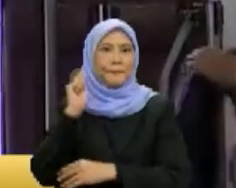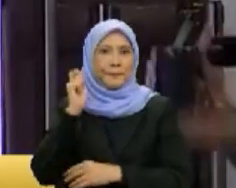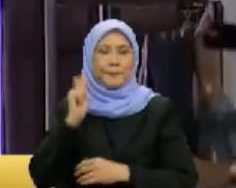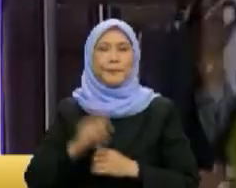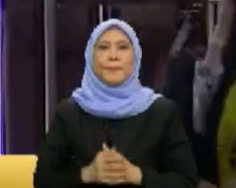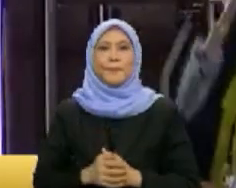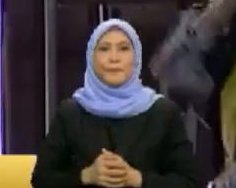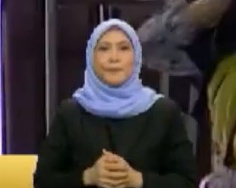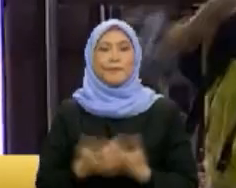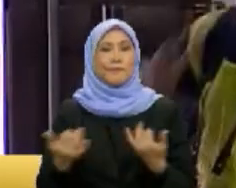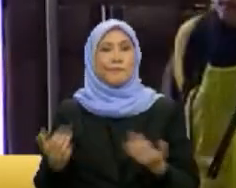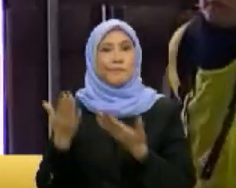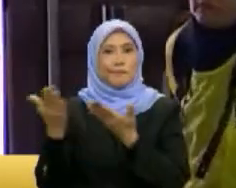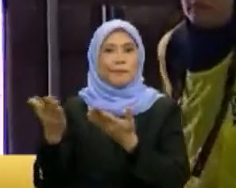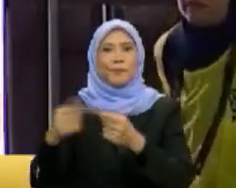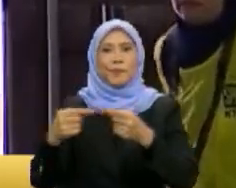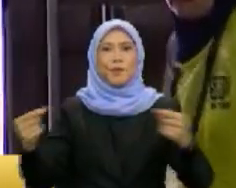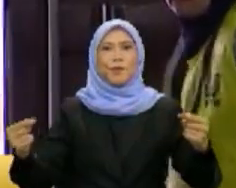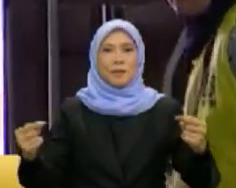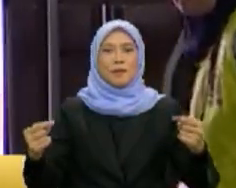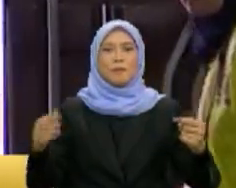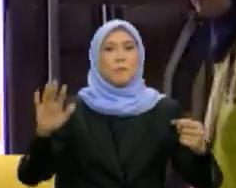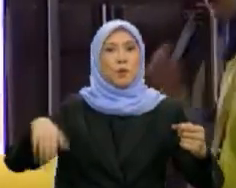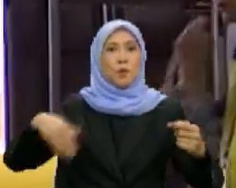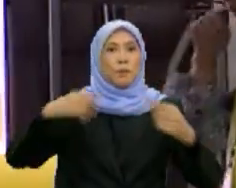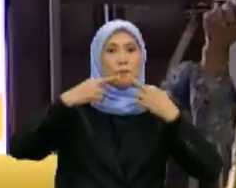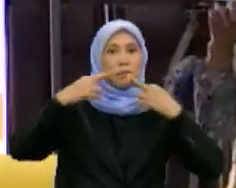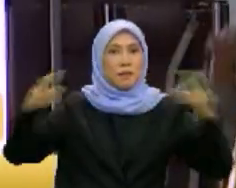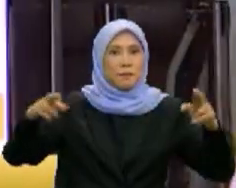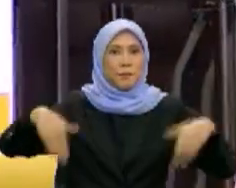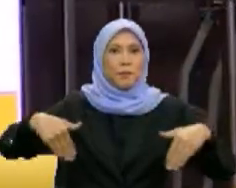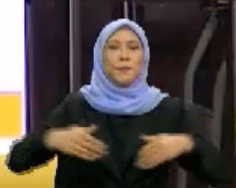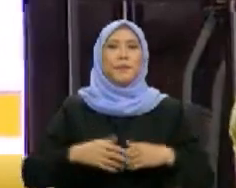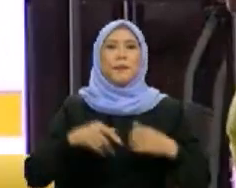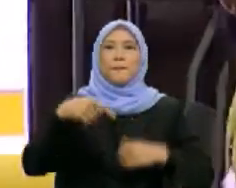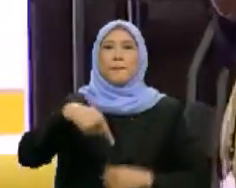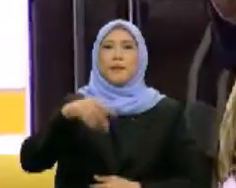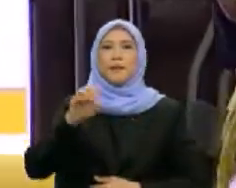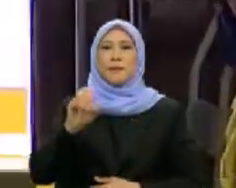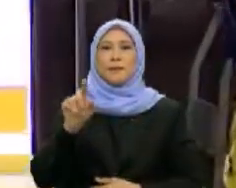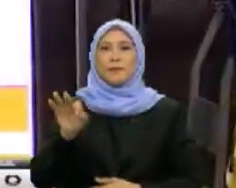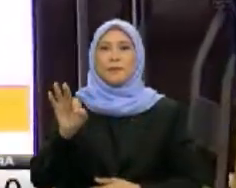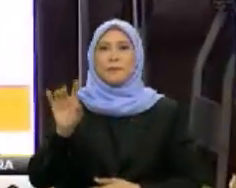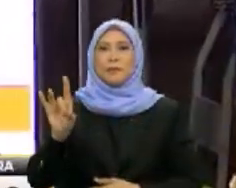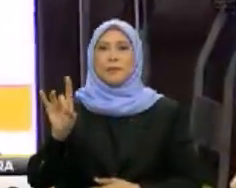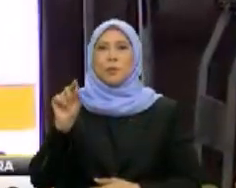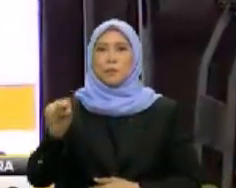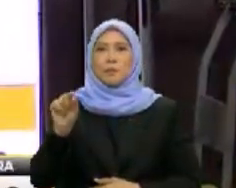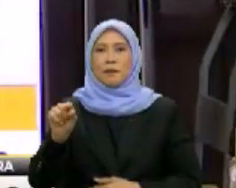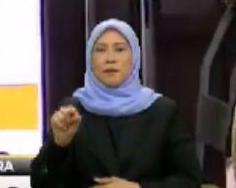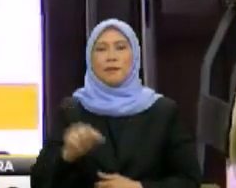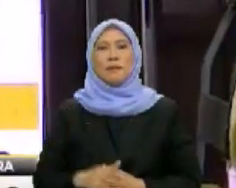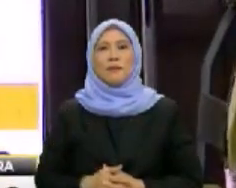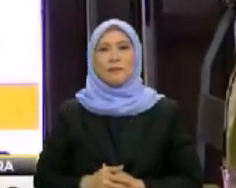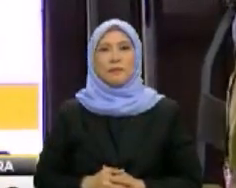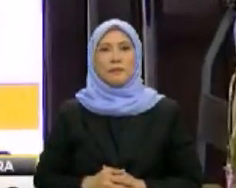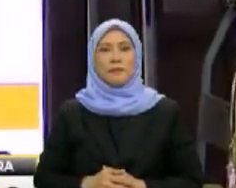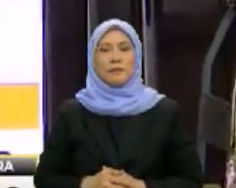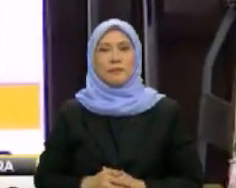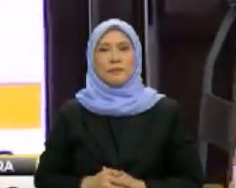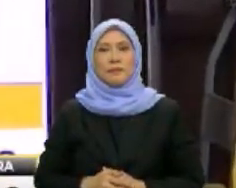Jadi sama-sama kita saksikan keputusan tidak rasmi bagi Parlimen P098 Gombak setakat ini,